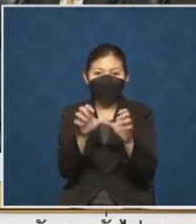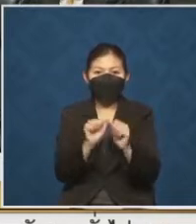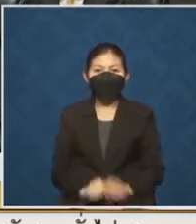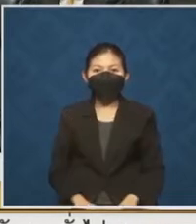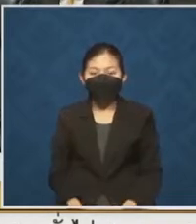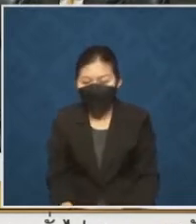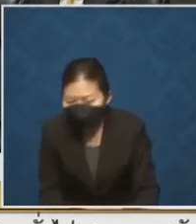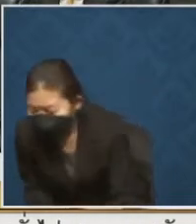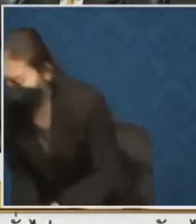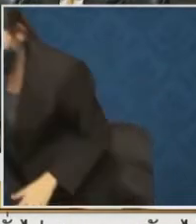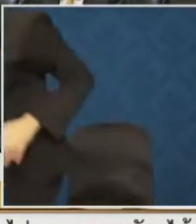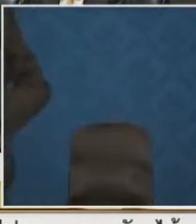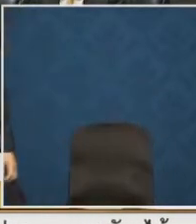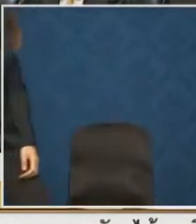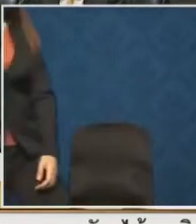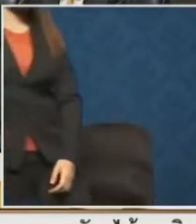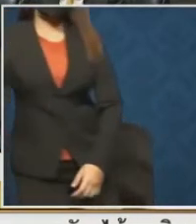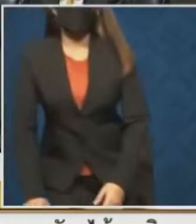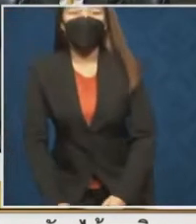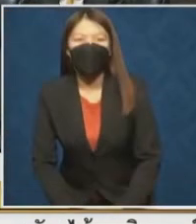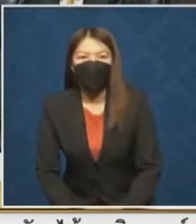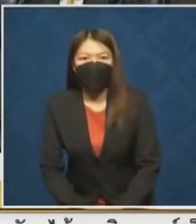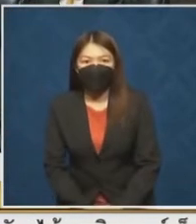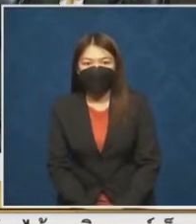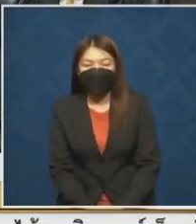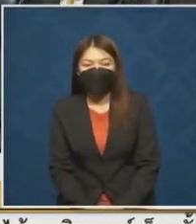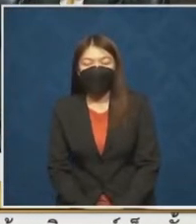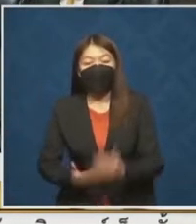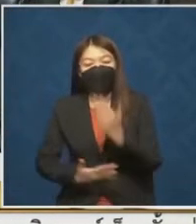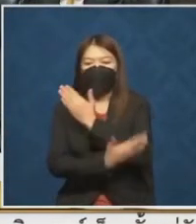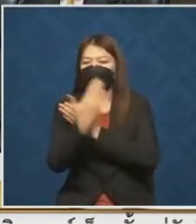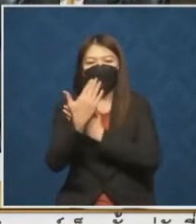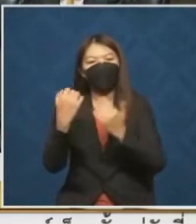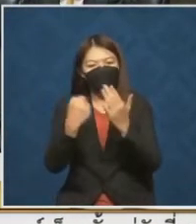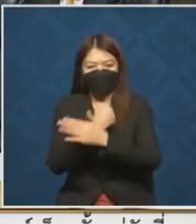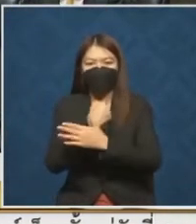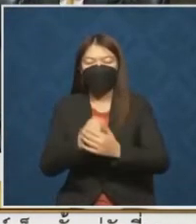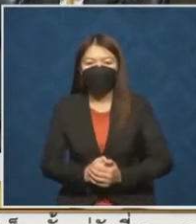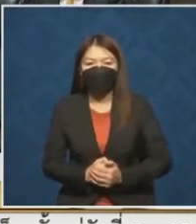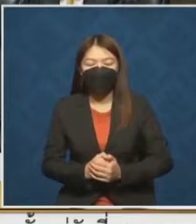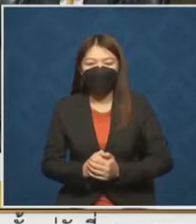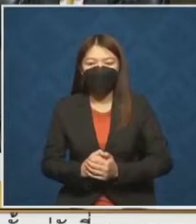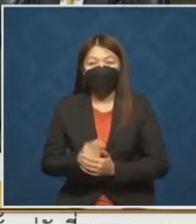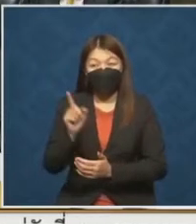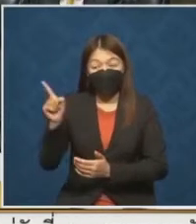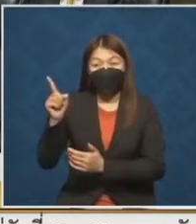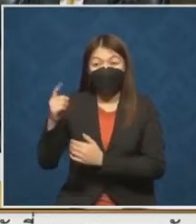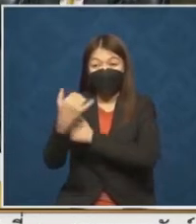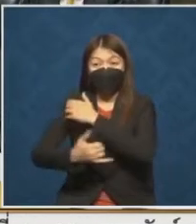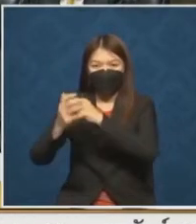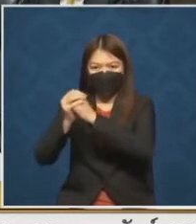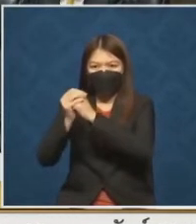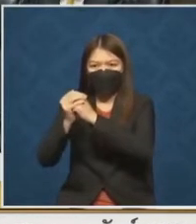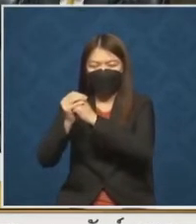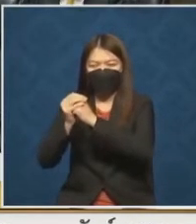ขนส่งสินค้าขนส่งผู้คนในขนาดที่เราเองนะครับเคยมีเงินโครงการนี้มีนโยบายนี้ฉันแจ้ง